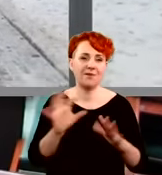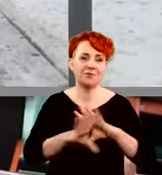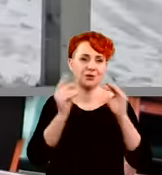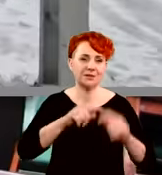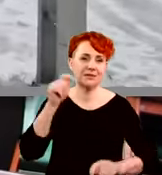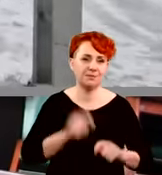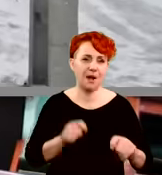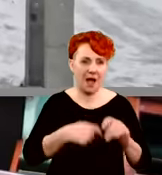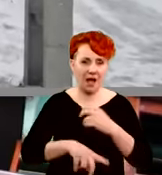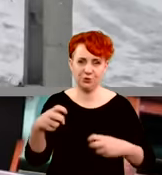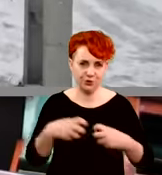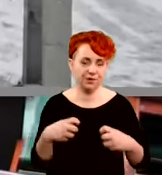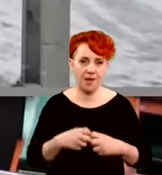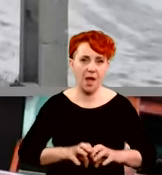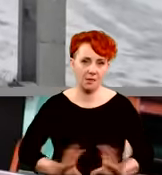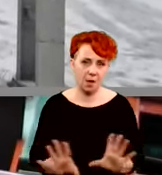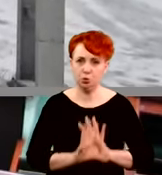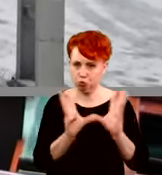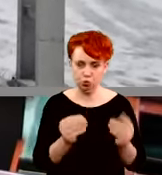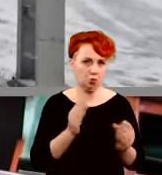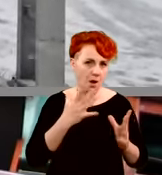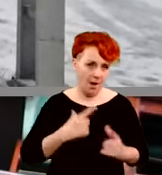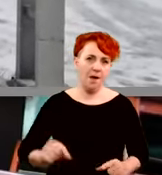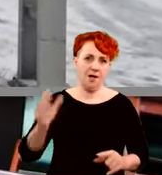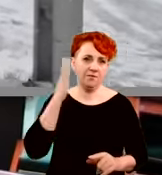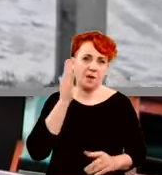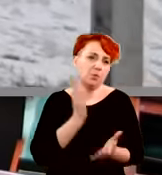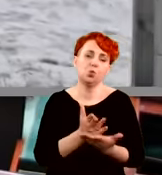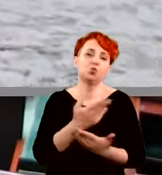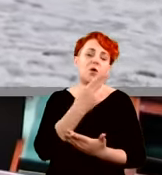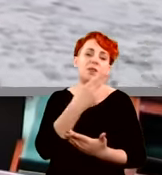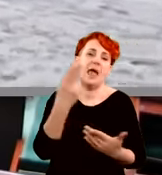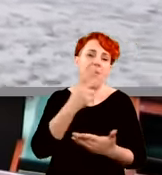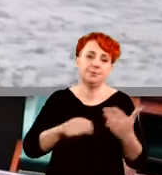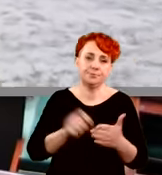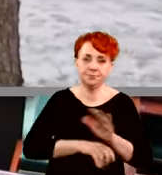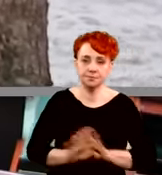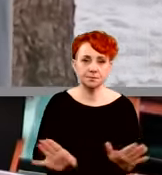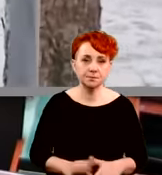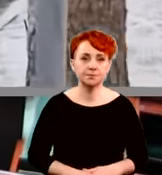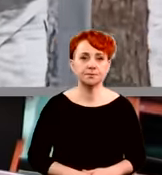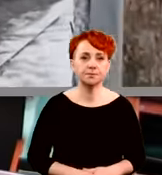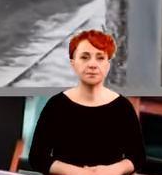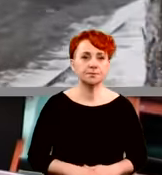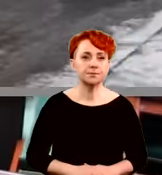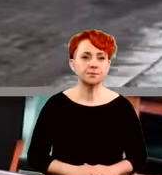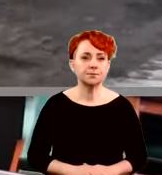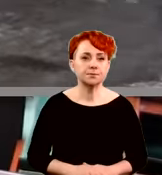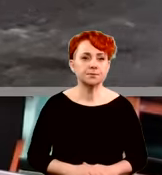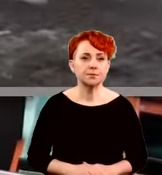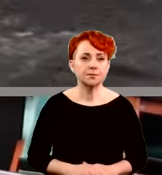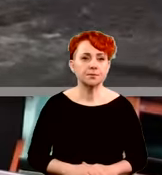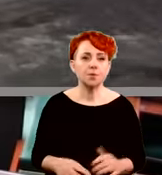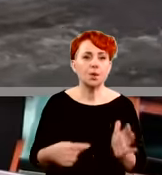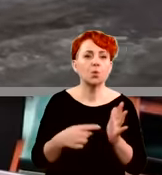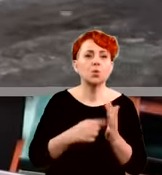w internecie i będziemy wszyscy wiedzieli i nie będzie tematu. Panie redaktor, trzeba też jakby powiedzieć, z czego wynika ta